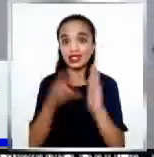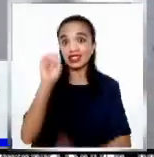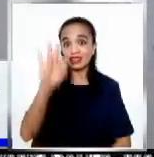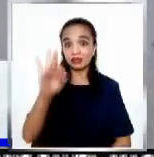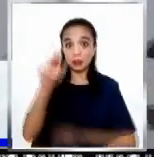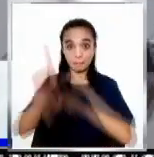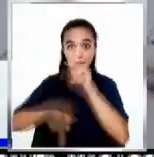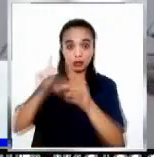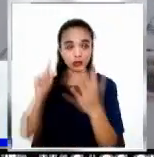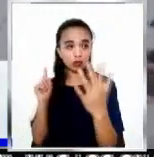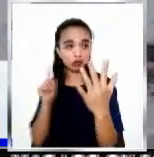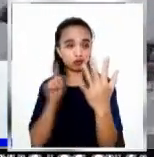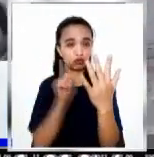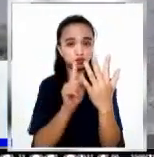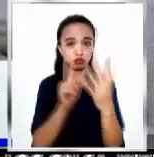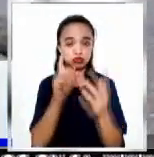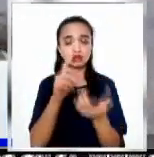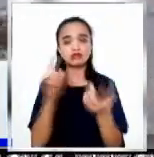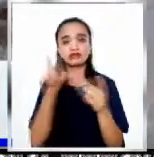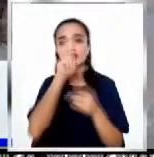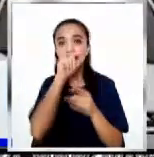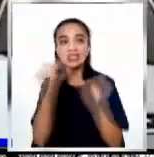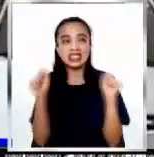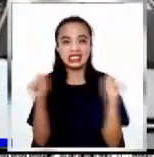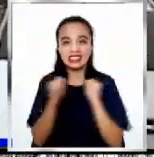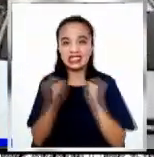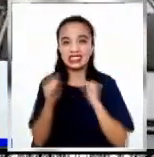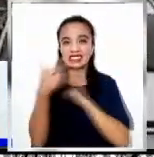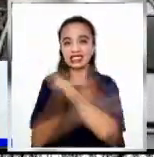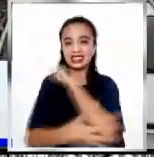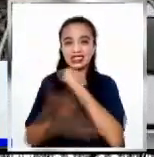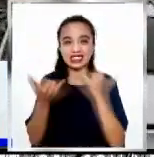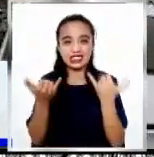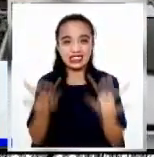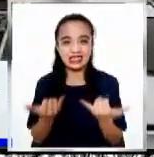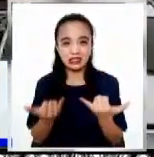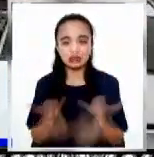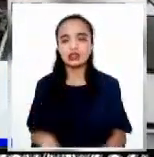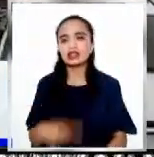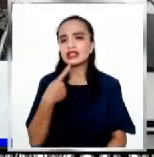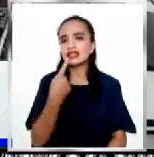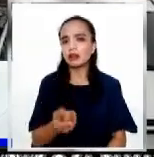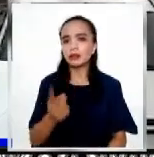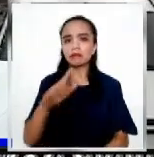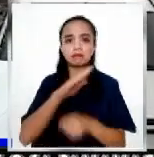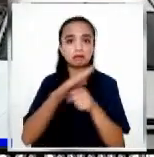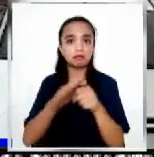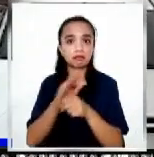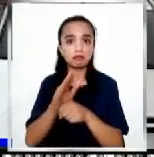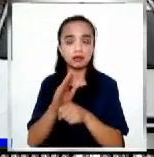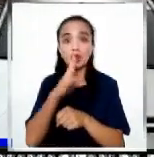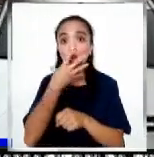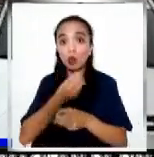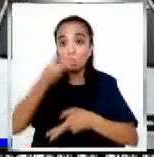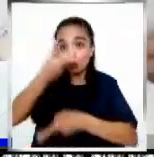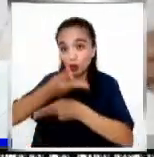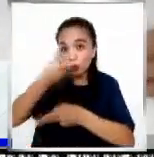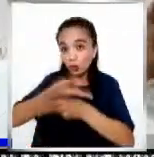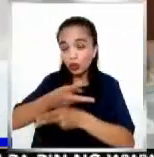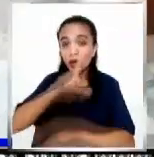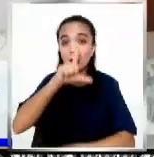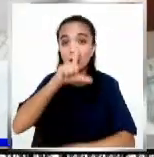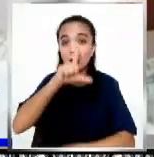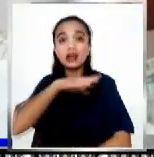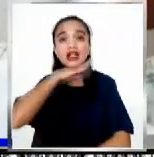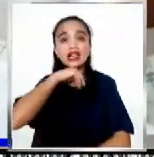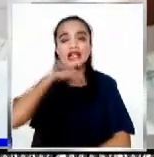mula sa mga bansang malamig ang klima sa panahong ito. Sinabihan na rin ng local government ang mga nag-aalaga ng itik at bibe na agad mag-report